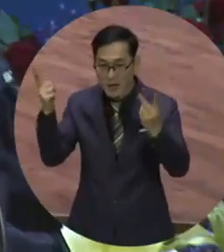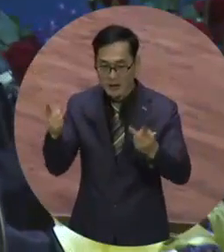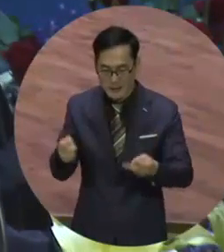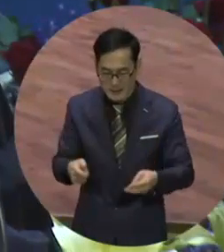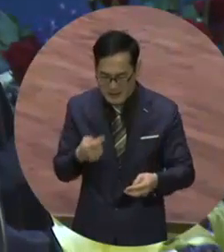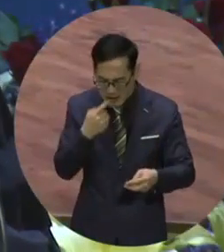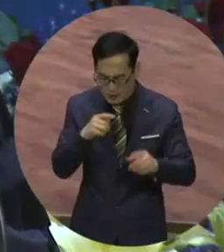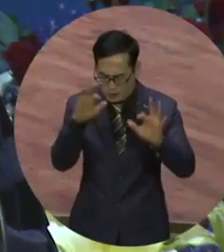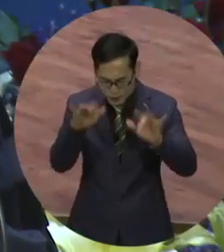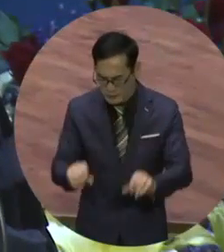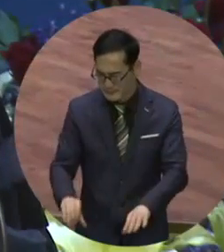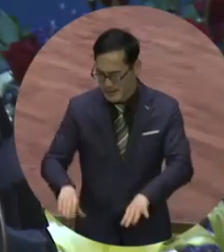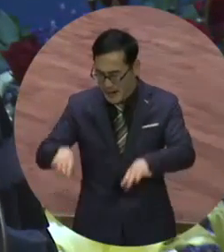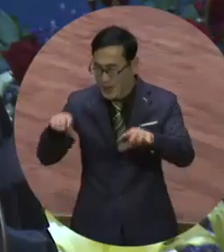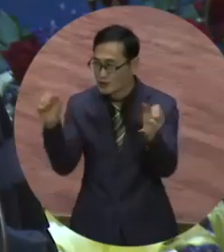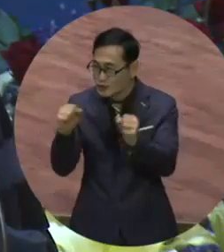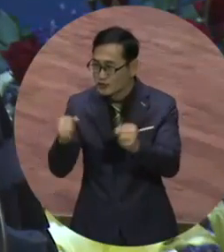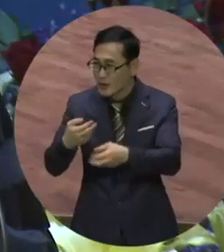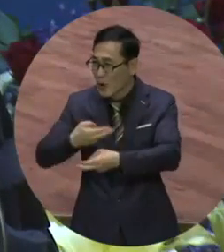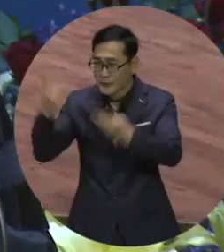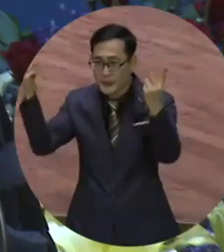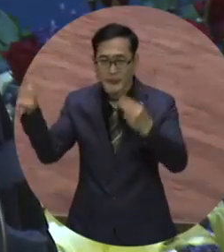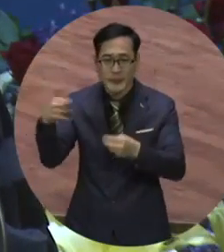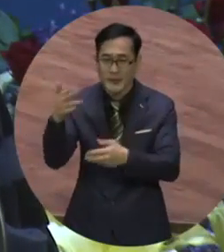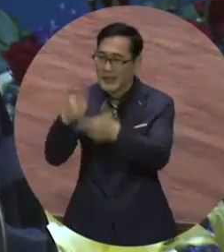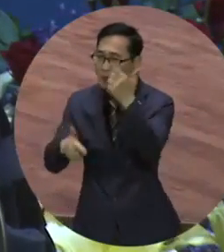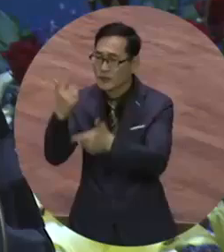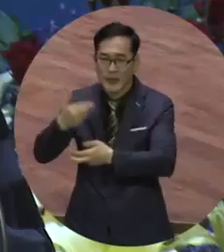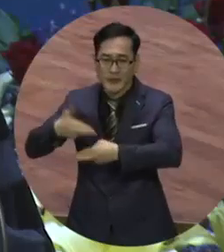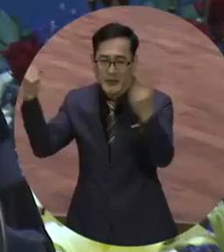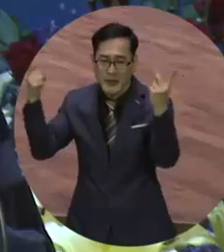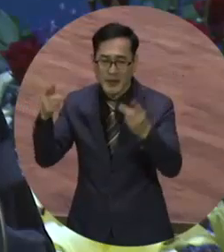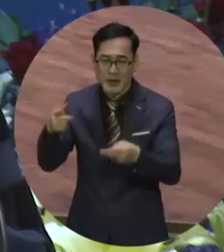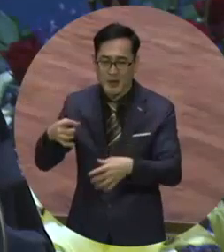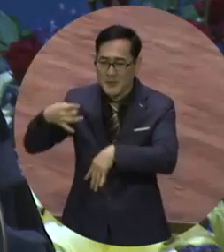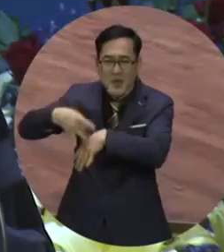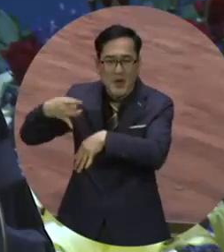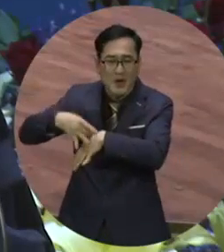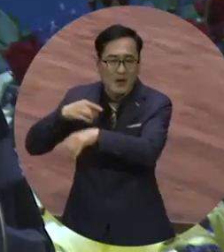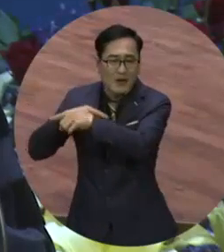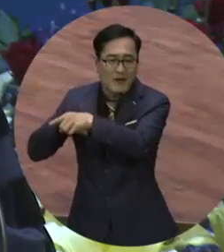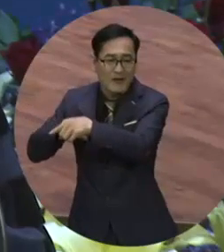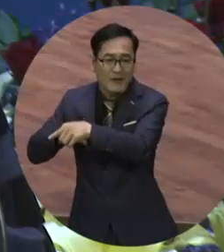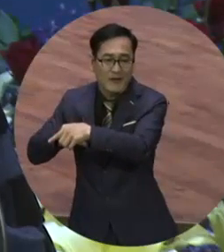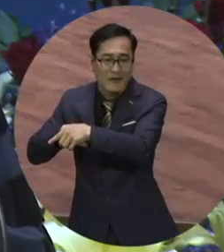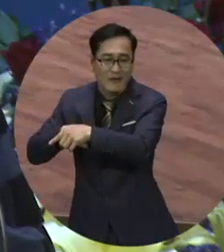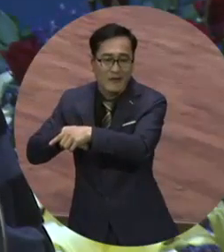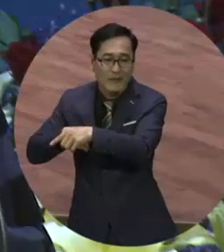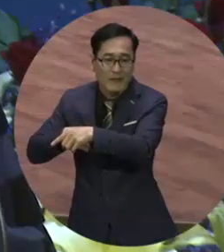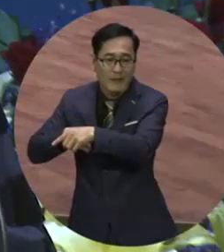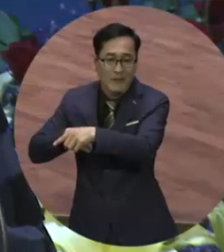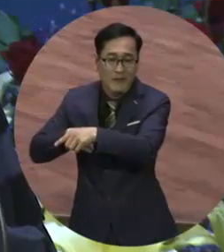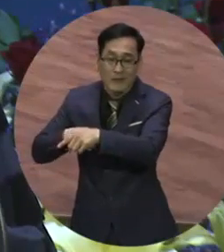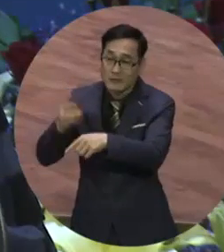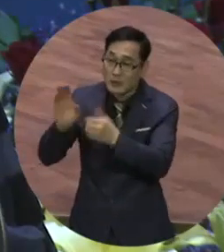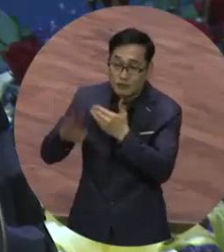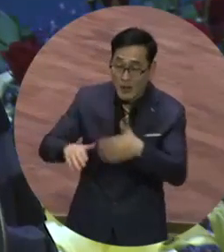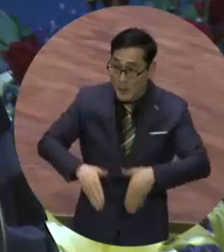없어지고 또 꽃이 쫙. 여름 되면 또 신나게 피다가 가을 되면 또 파랗게 색깔이